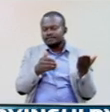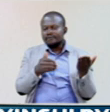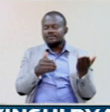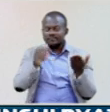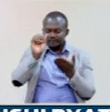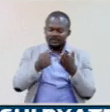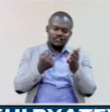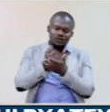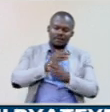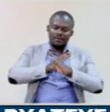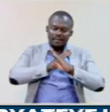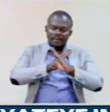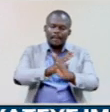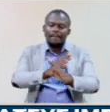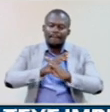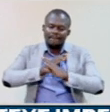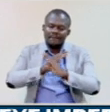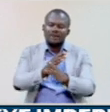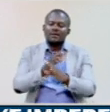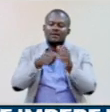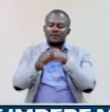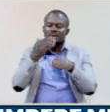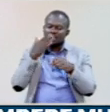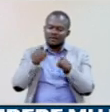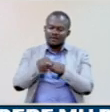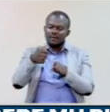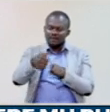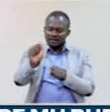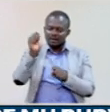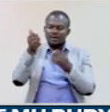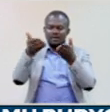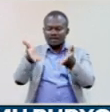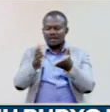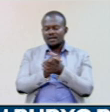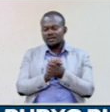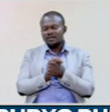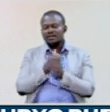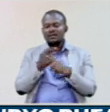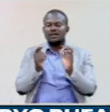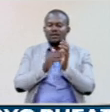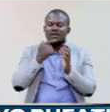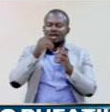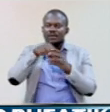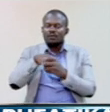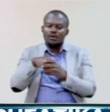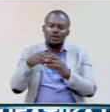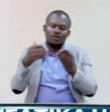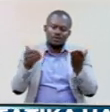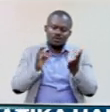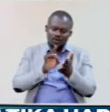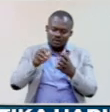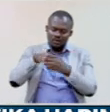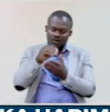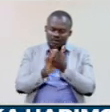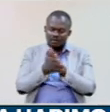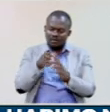bituma bikumira ibikorwa bibi nk'ibyo ngibyo birahari. Harimo no kwirukanwa burundu,